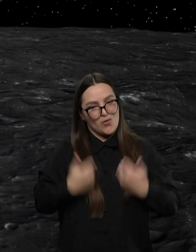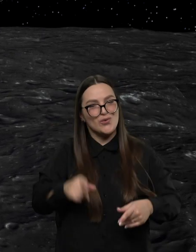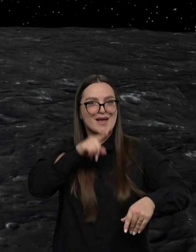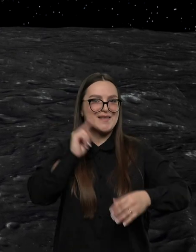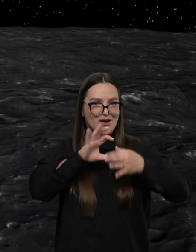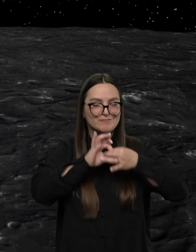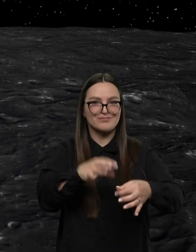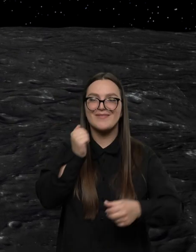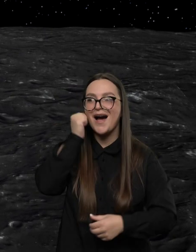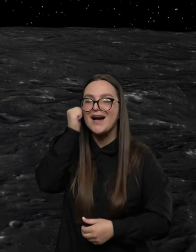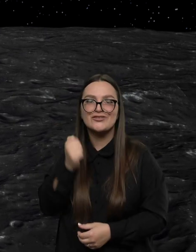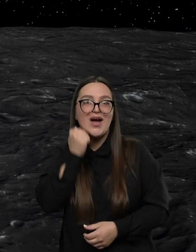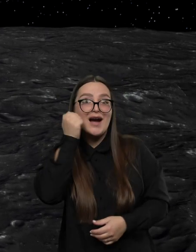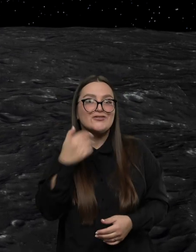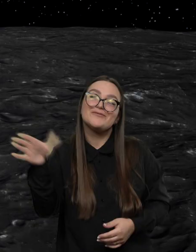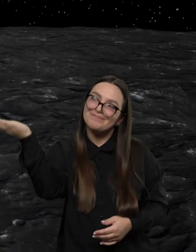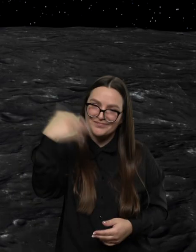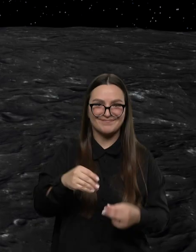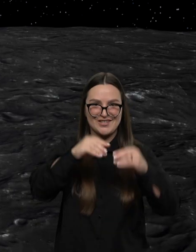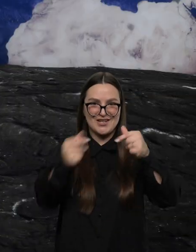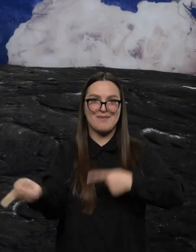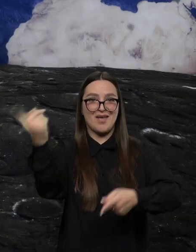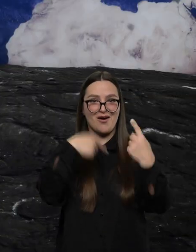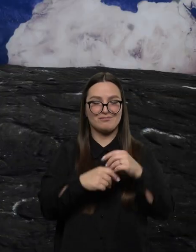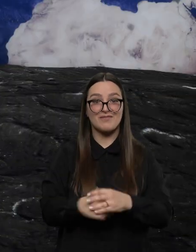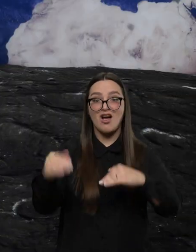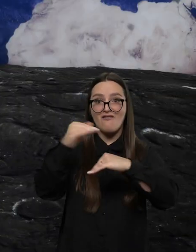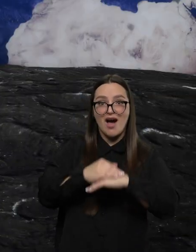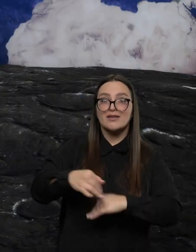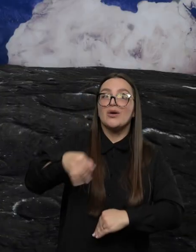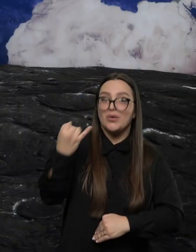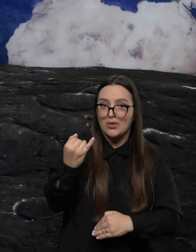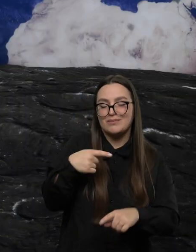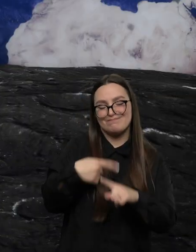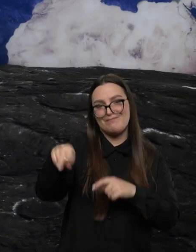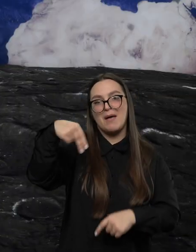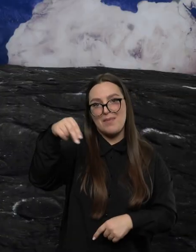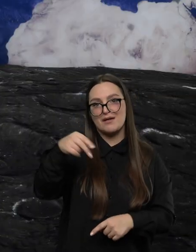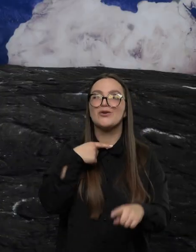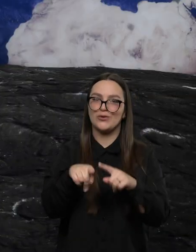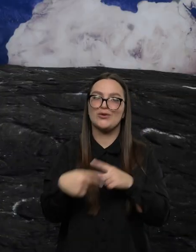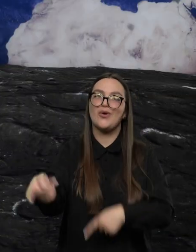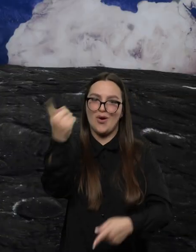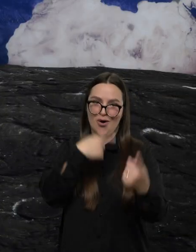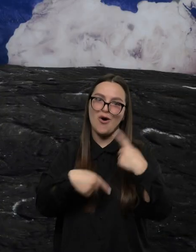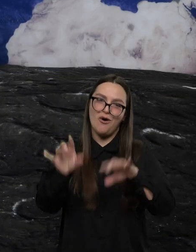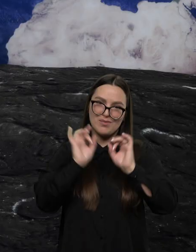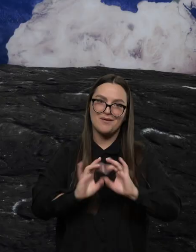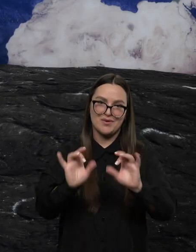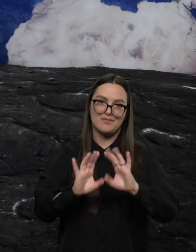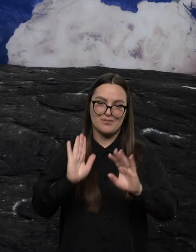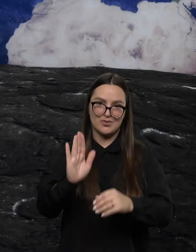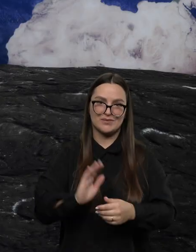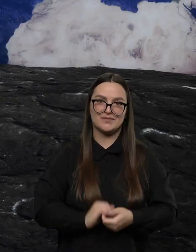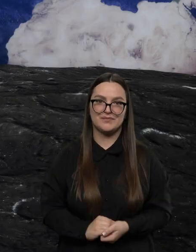visada jaunas. Ačiū Jums. Na ir skriskime į tą žemę. Po tiek įdomių faktų, manau, laikas trumpai pertraukai. Neilgai trukus, mažų bet